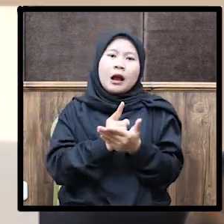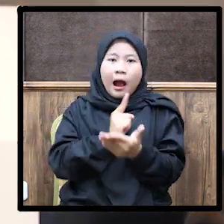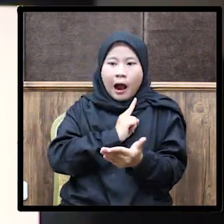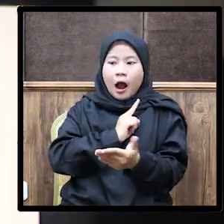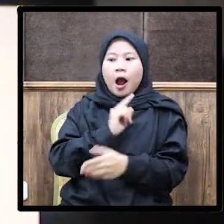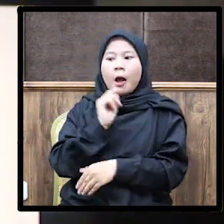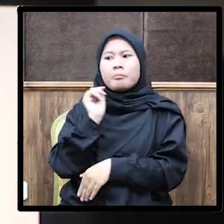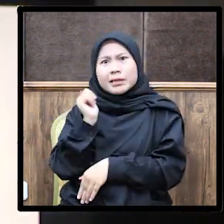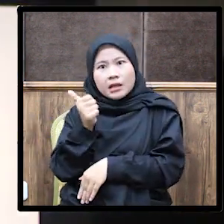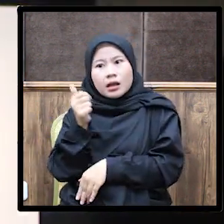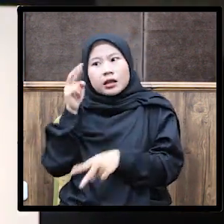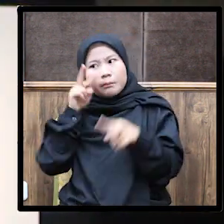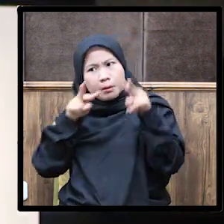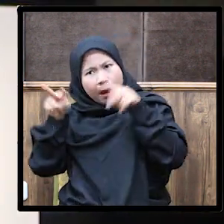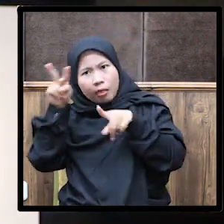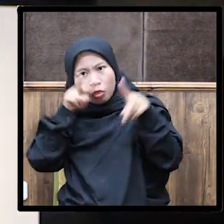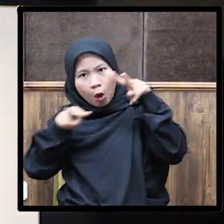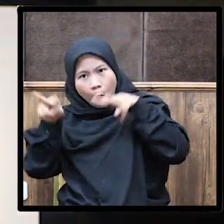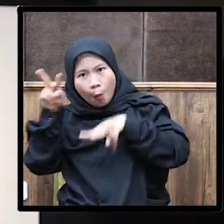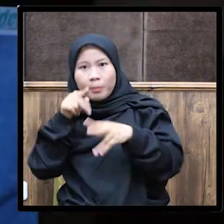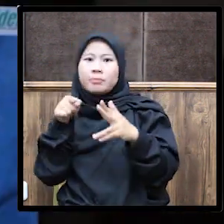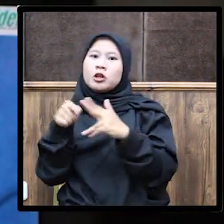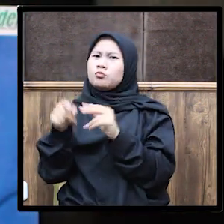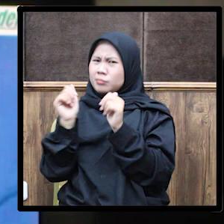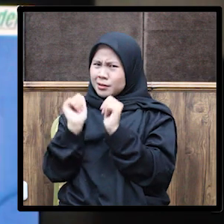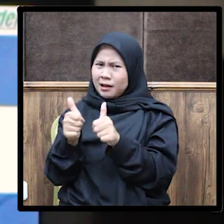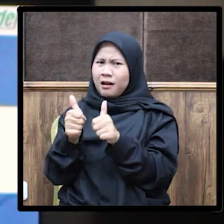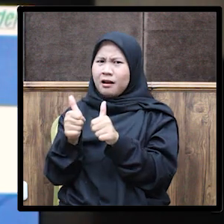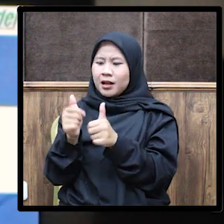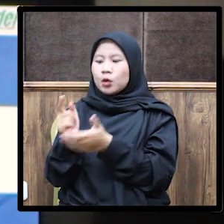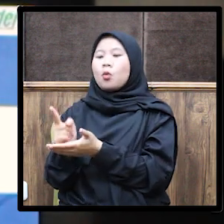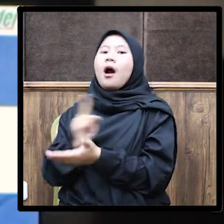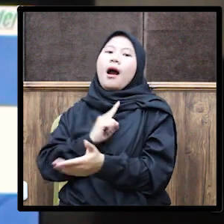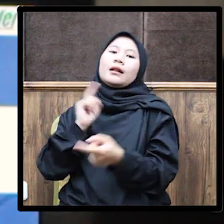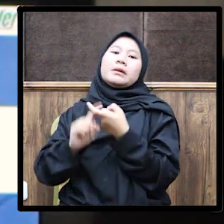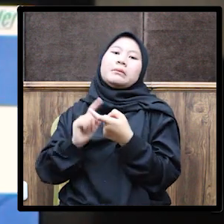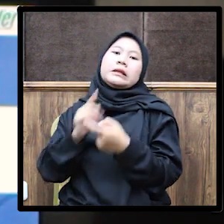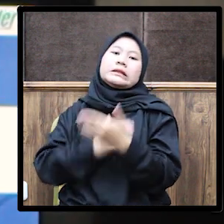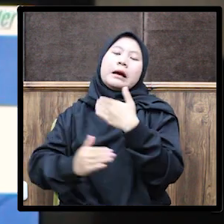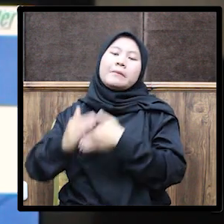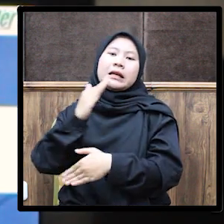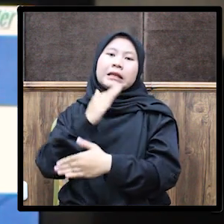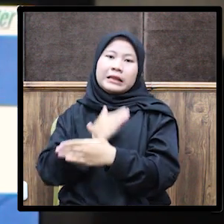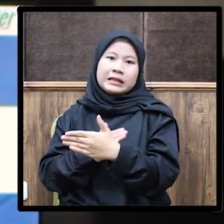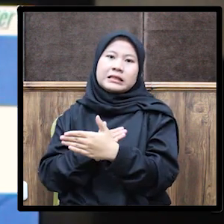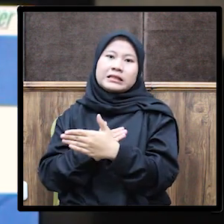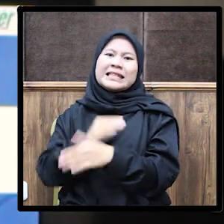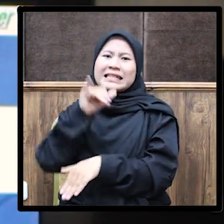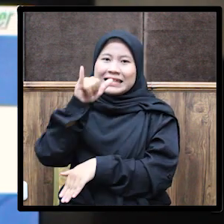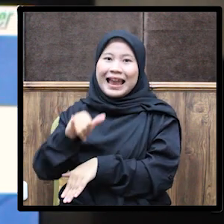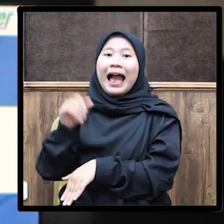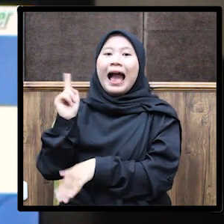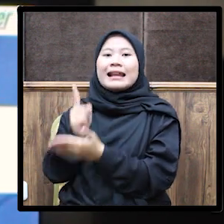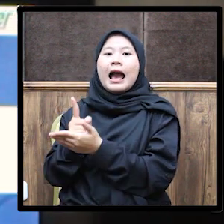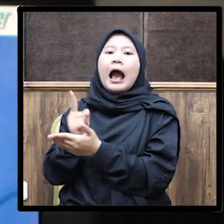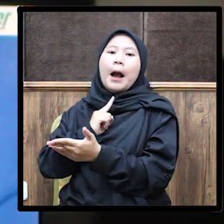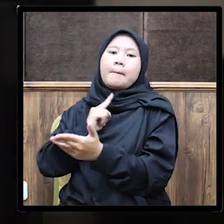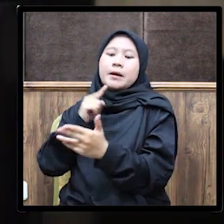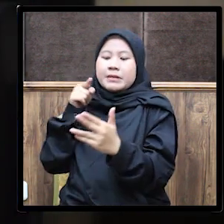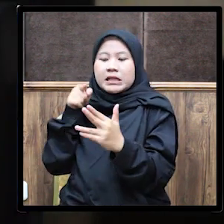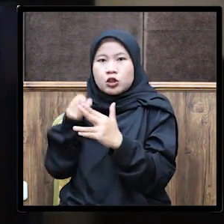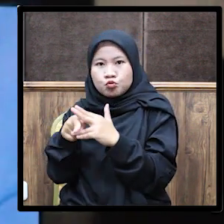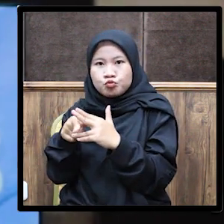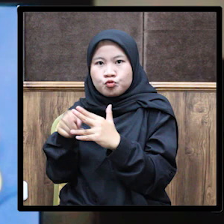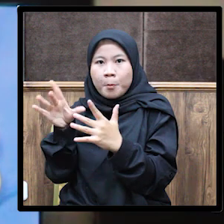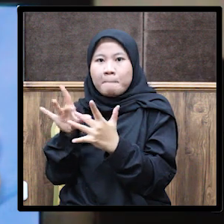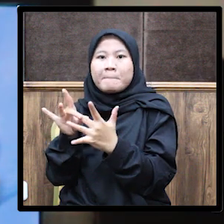pemilu, itu adalah bagian dari hak disabilitas di samping hak memilih dan dipilih. Nah, untuk